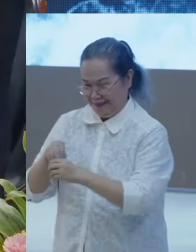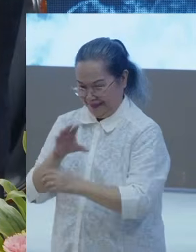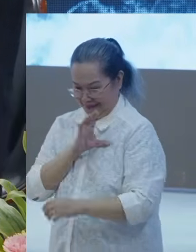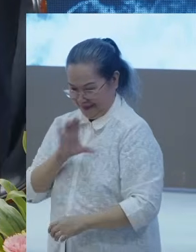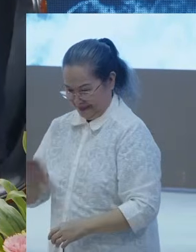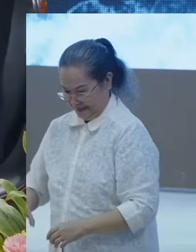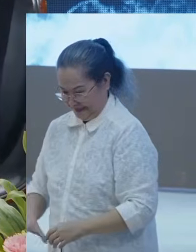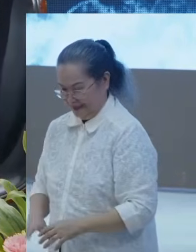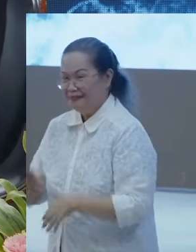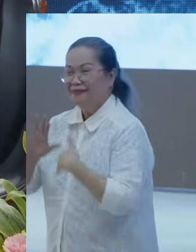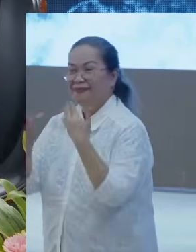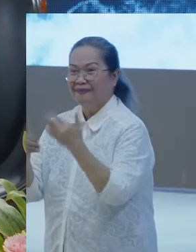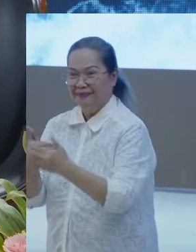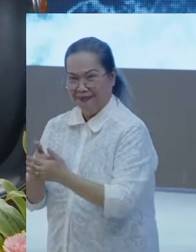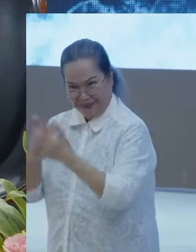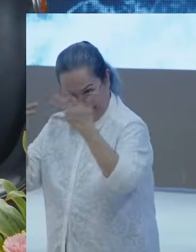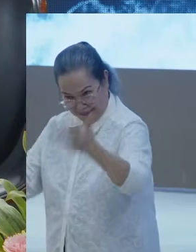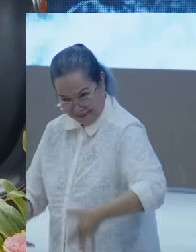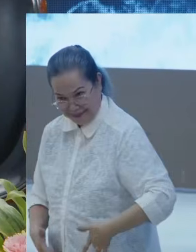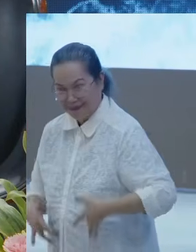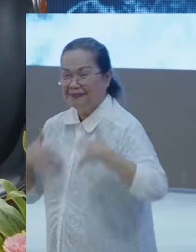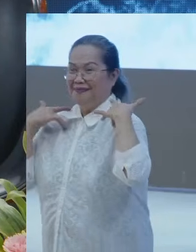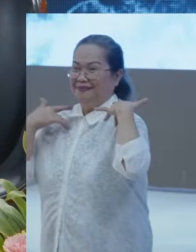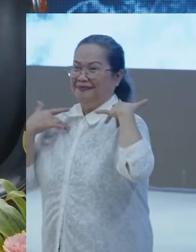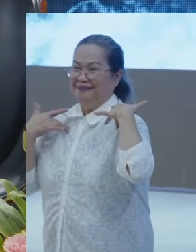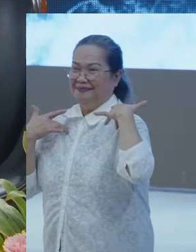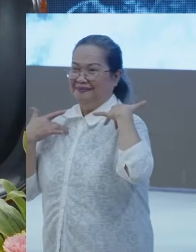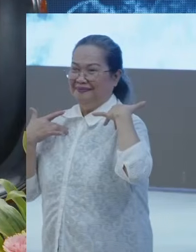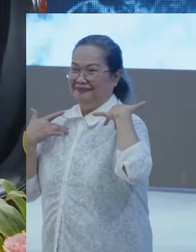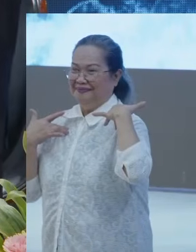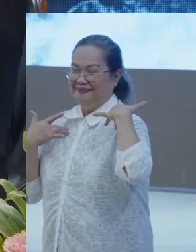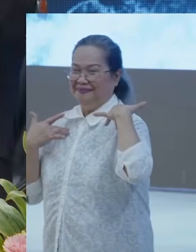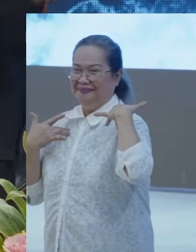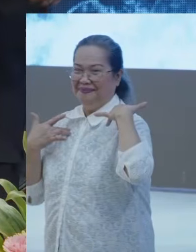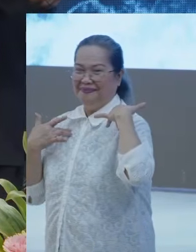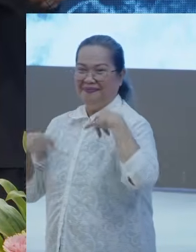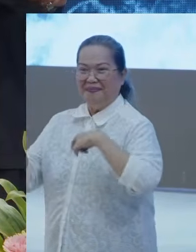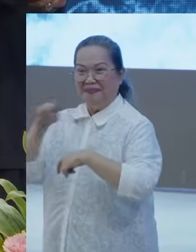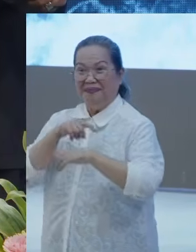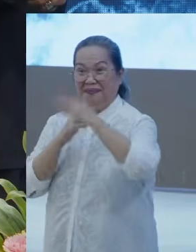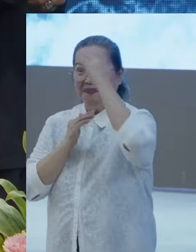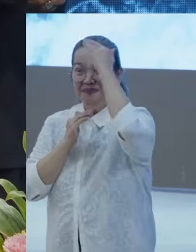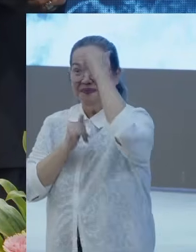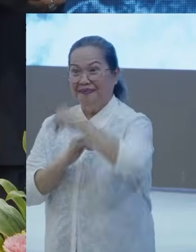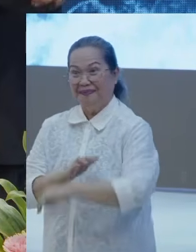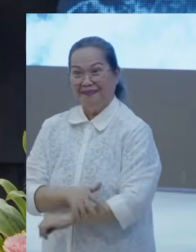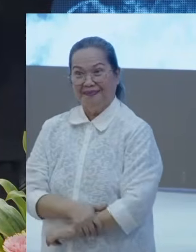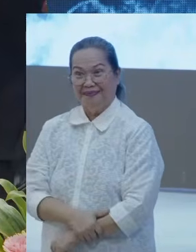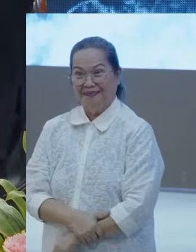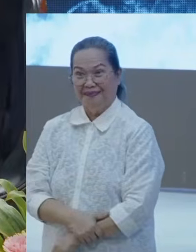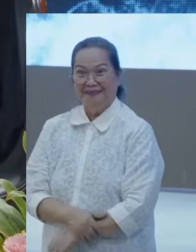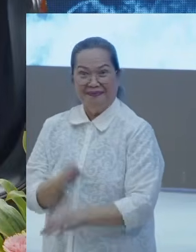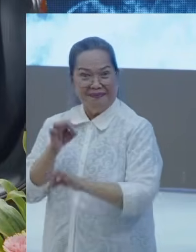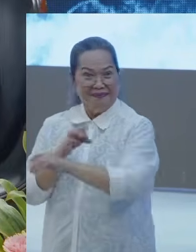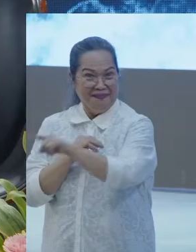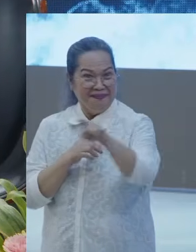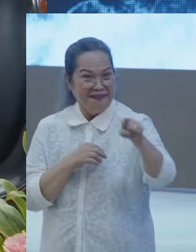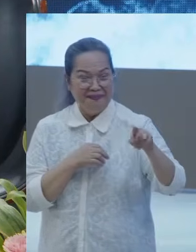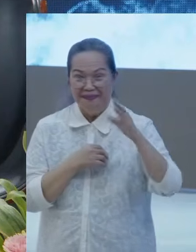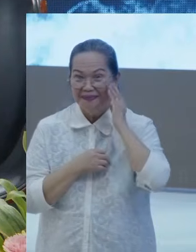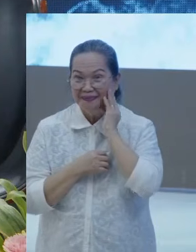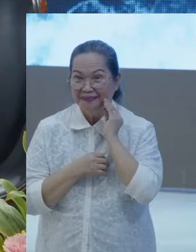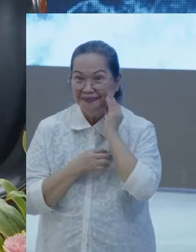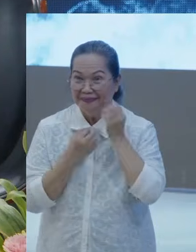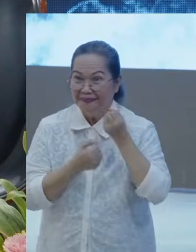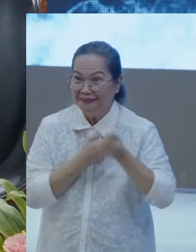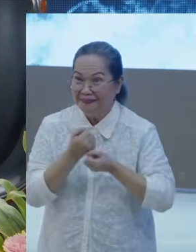shall all be made alive. Yan po ang pag-asa natin, mga kapatid. Kaya kung meron tayong nararanasan ng